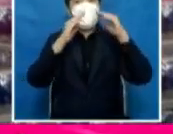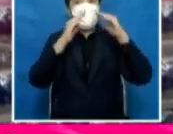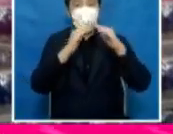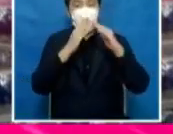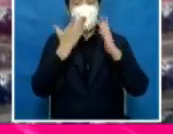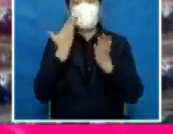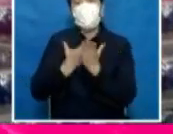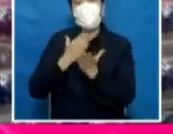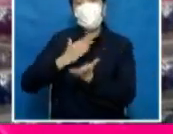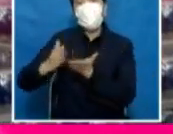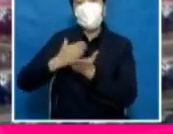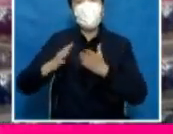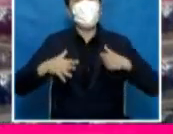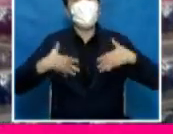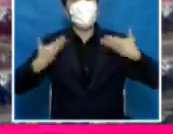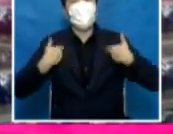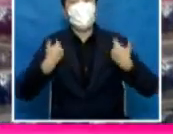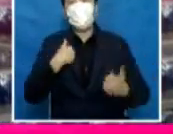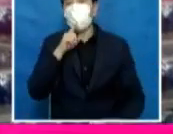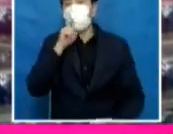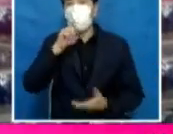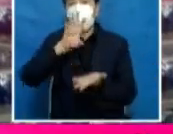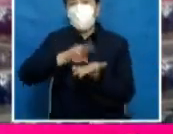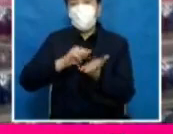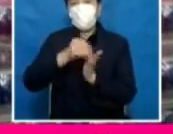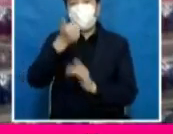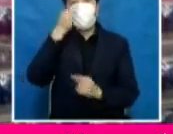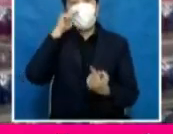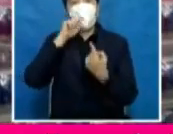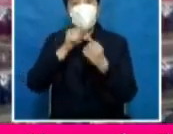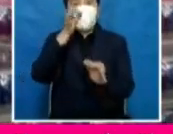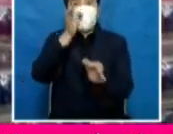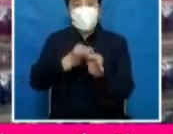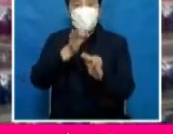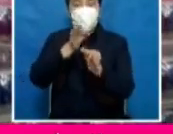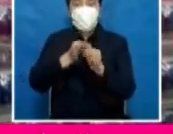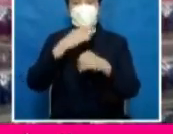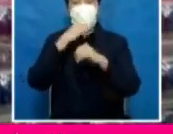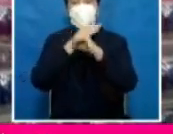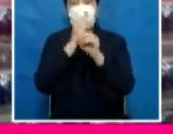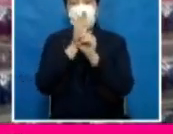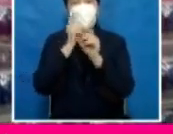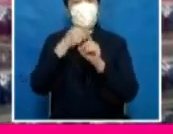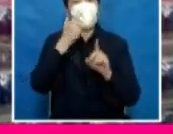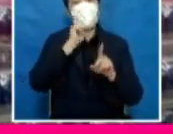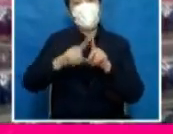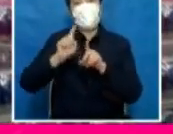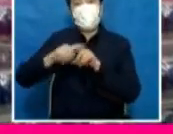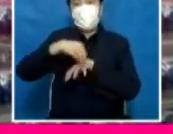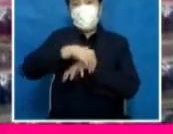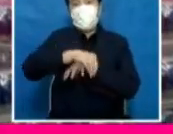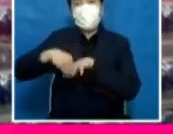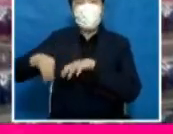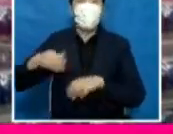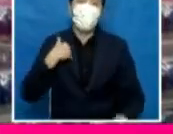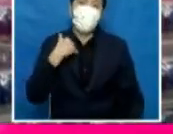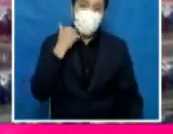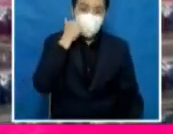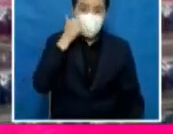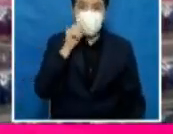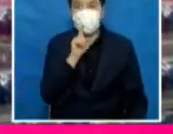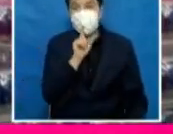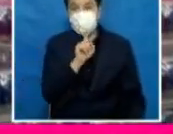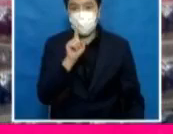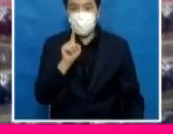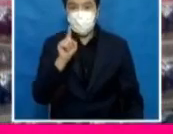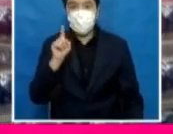ไขสบายๆค่ะสามารถสอบถามข้อมูลเพิ่มเติมได้ที่ธนาคารออมสินสาขาหรือว่าจะโทร1115ค่ะส่วนต